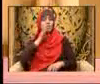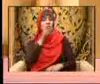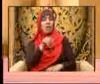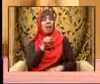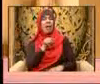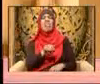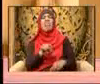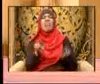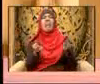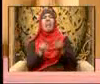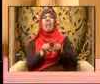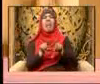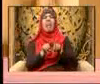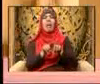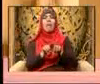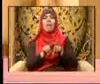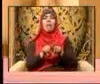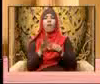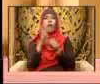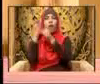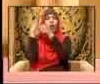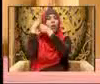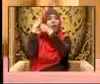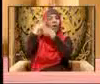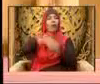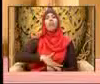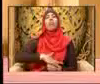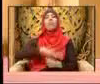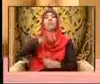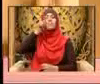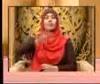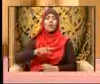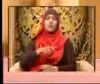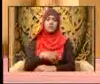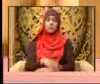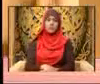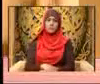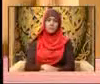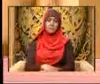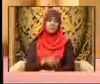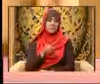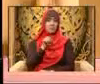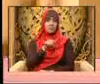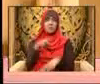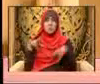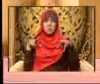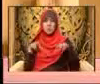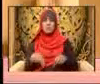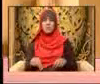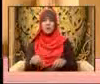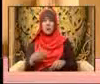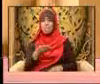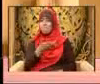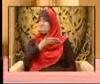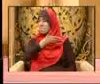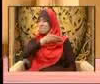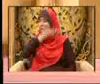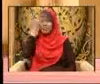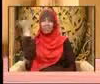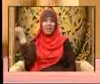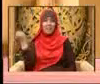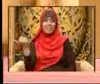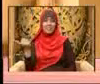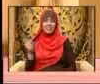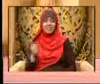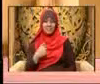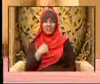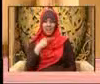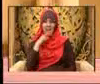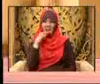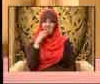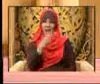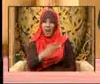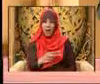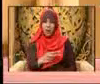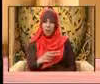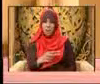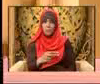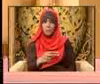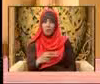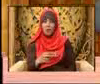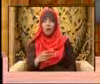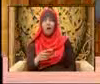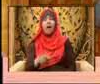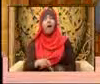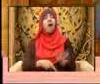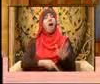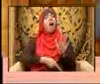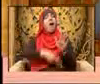الإنسان وإذلالا لهذا الإنسان، وهي لا تدري أنها بهذا الكلام إنما تؤذي كم أكثر